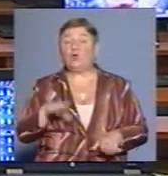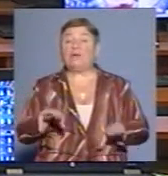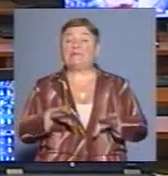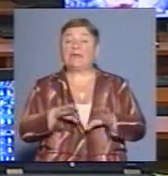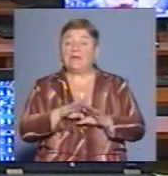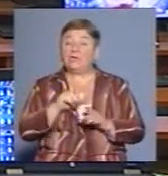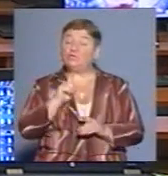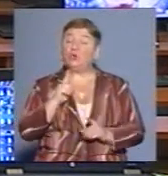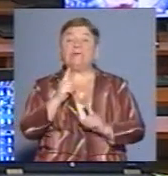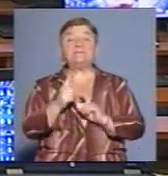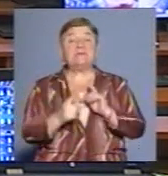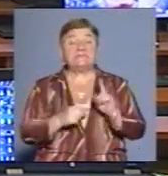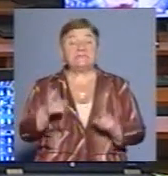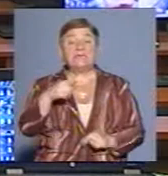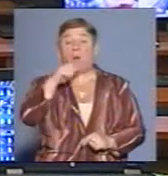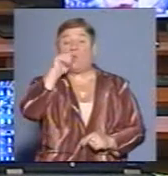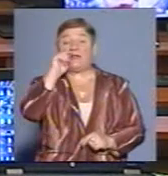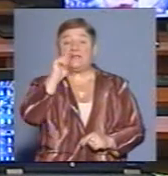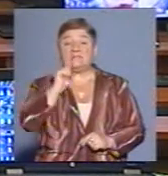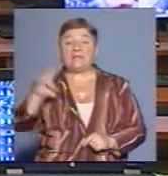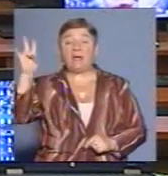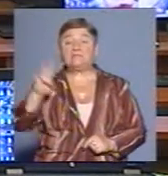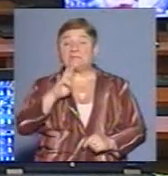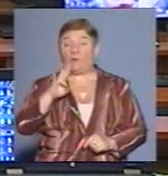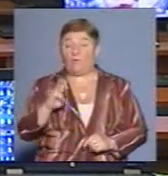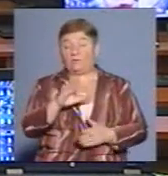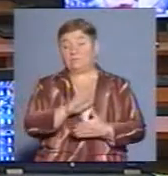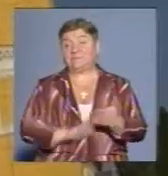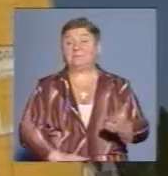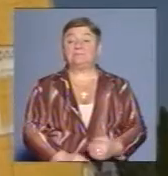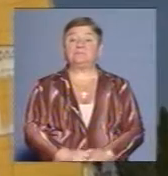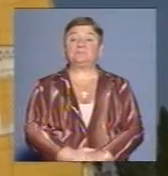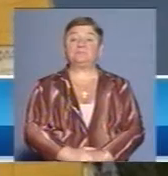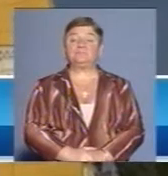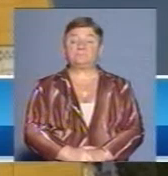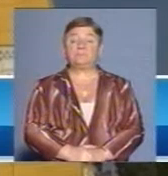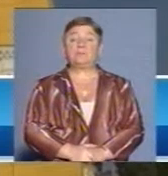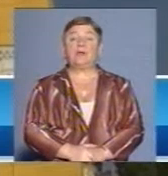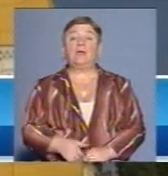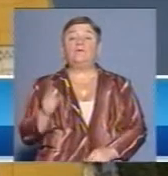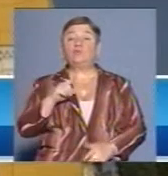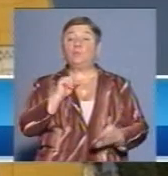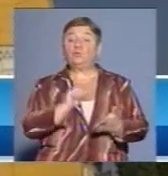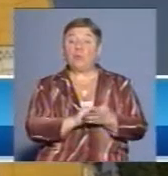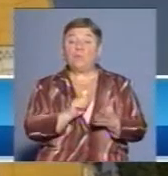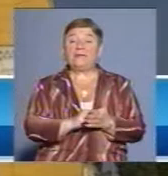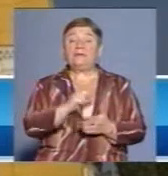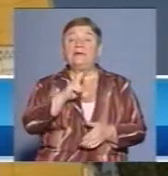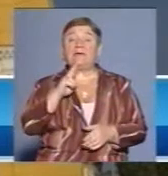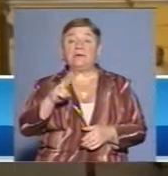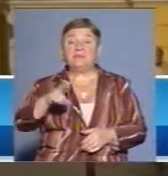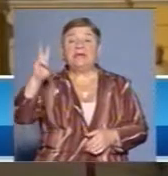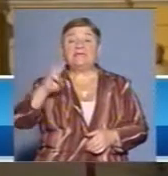і що зміниться для українських церков у матеріалі наших колег з UA1? Томос – це документ, яким материнська церква